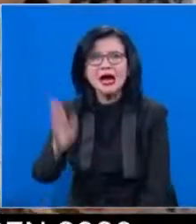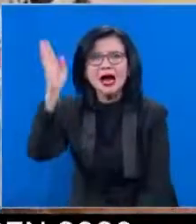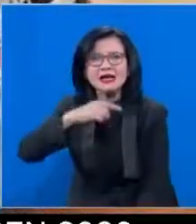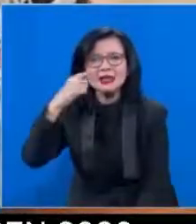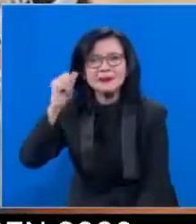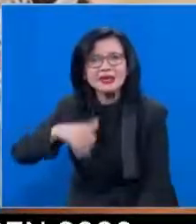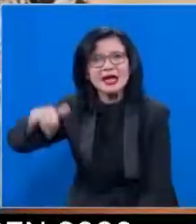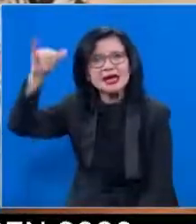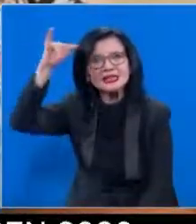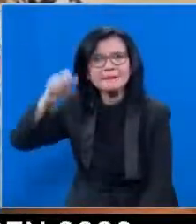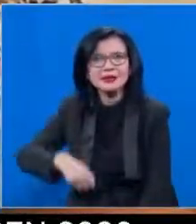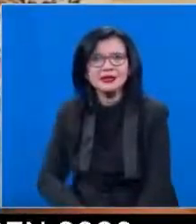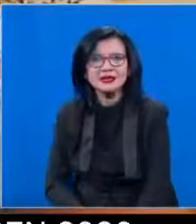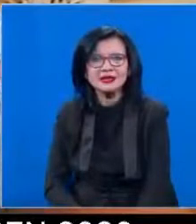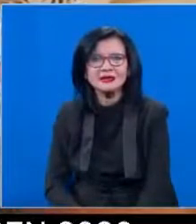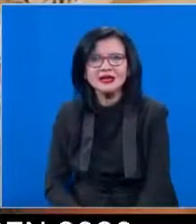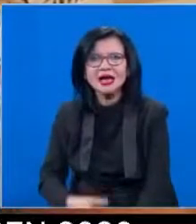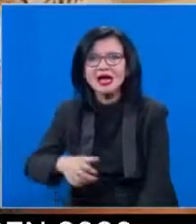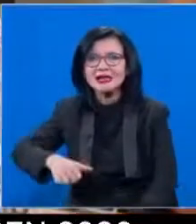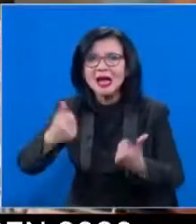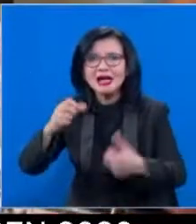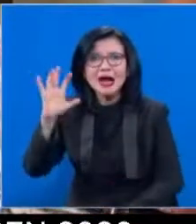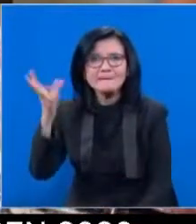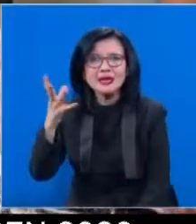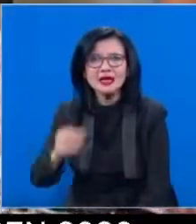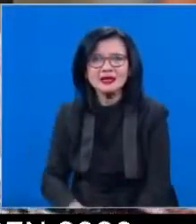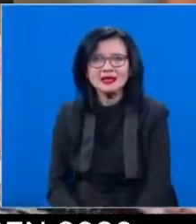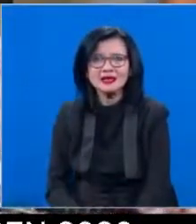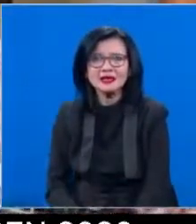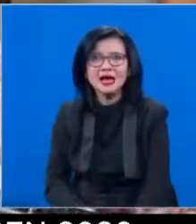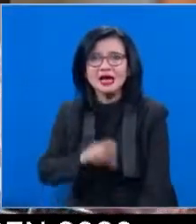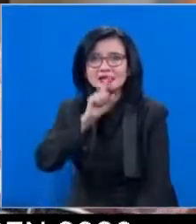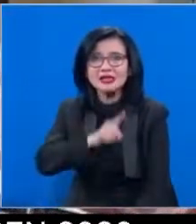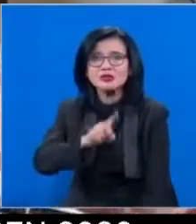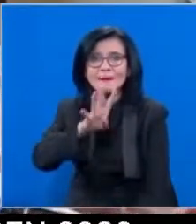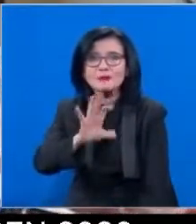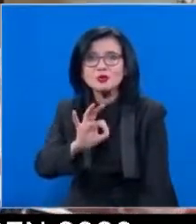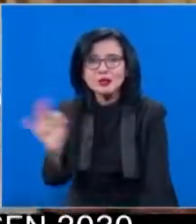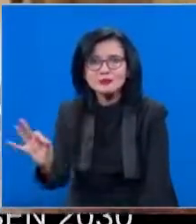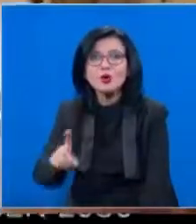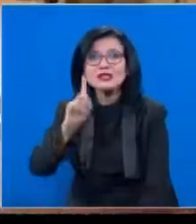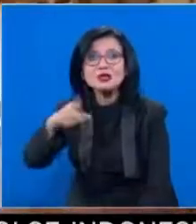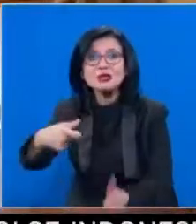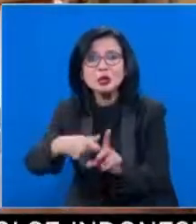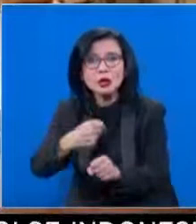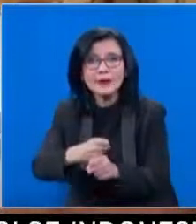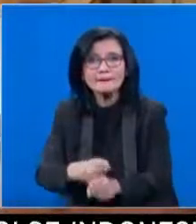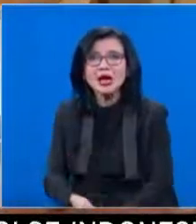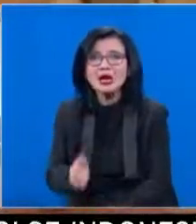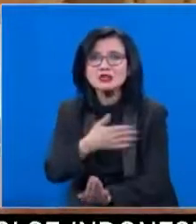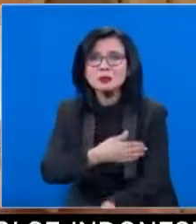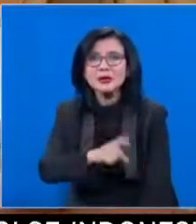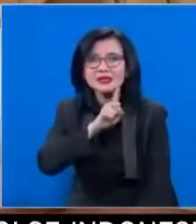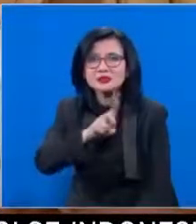harga daging sapi di pasar tradisional Ciledug kota Tangerang Banten terpantau tembus 140.000 rupiah per kg dari sebelumnya